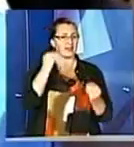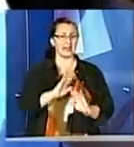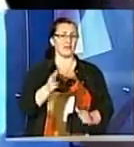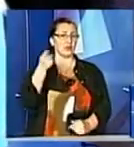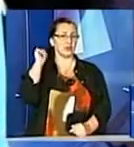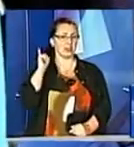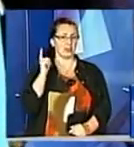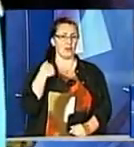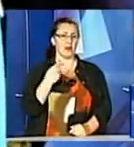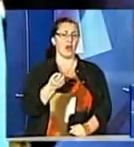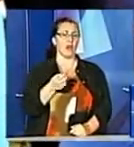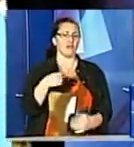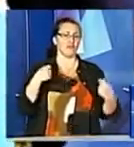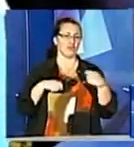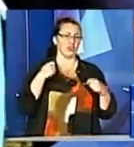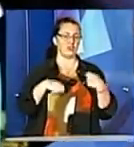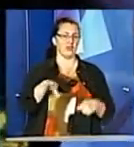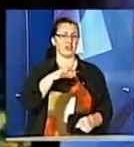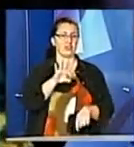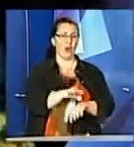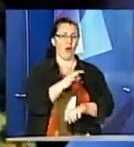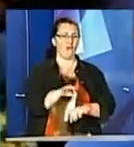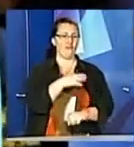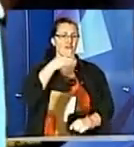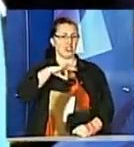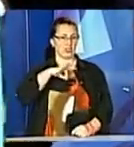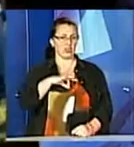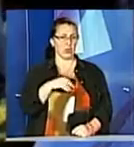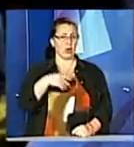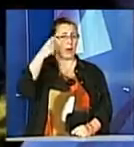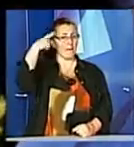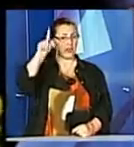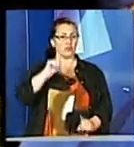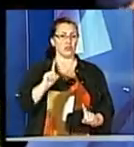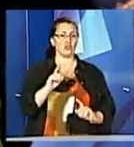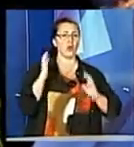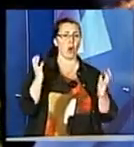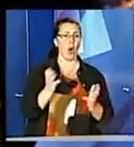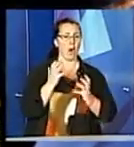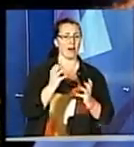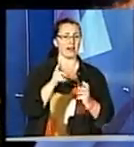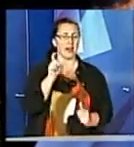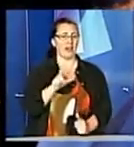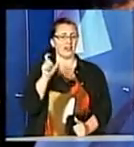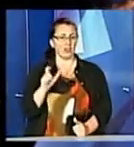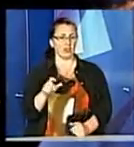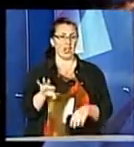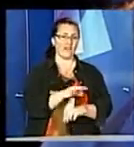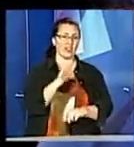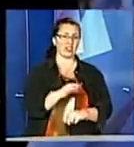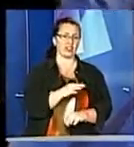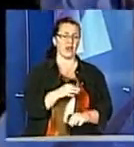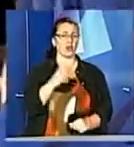Ми ходимо всі в вишиванках, придумали їх для того, щоб оберігати людей. Вишивають